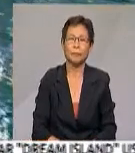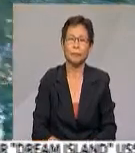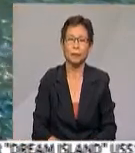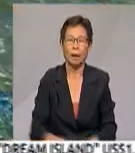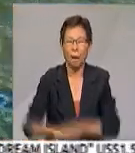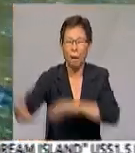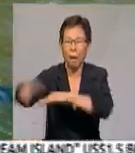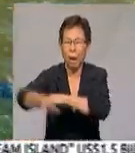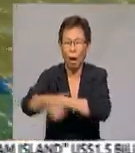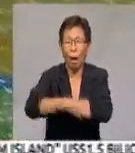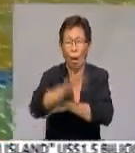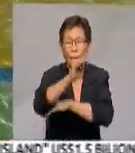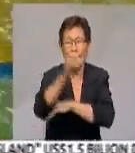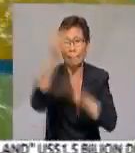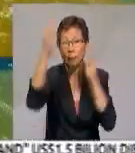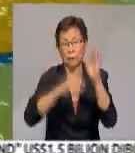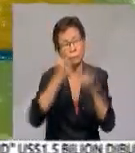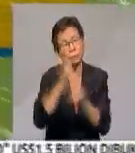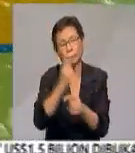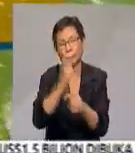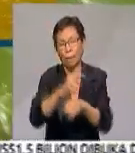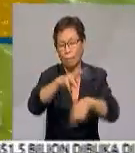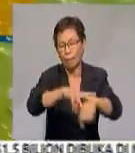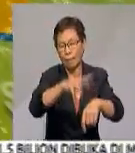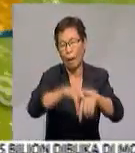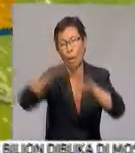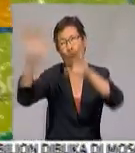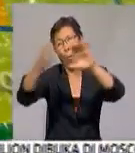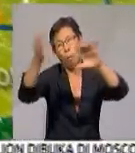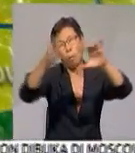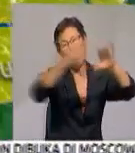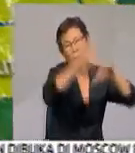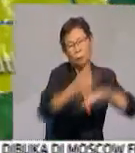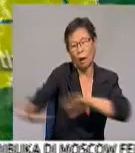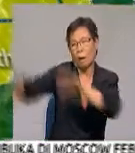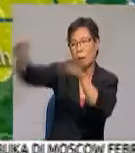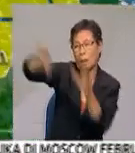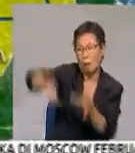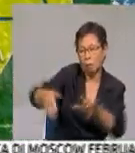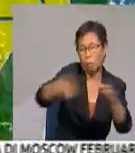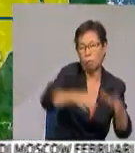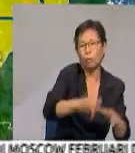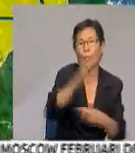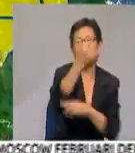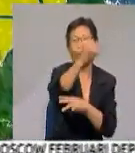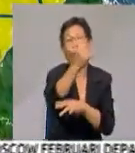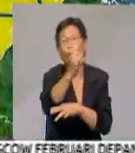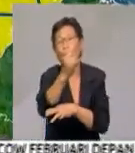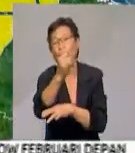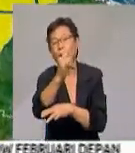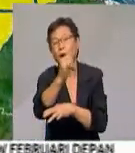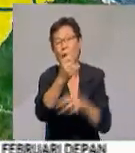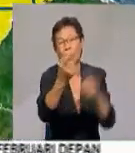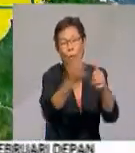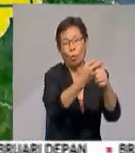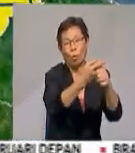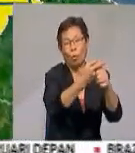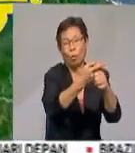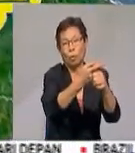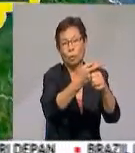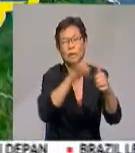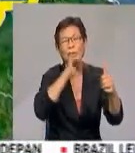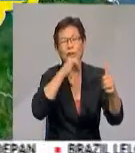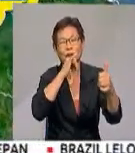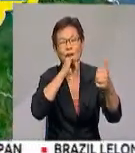laut pula, Met Malaysia masih lagi mengekalkan amaran angin kencang dan juga laut bergelora. Warna kuning kategori pertama, warna